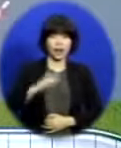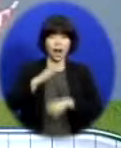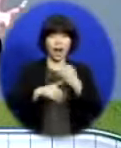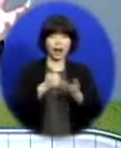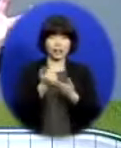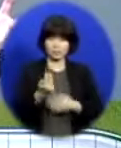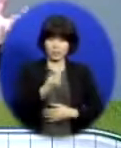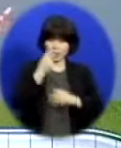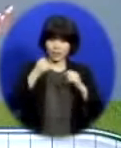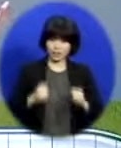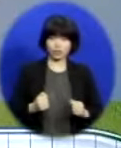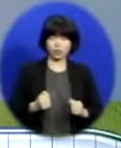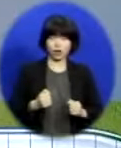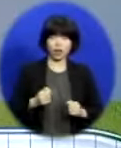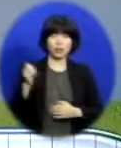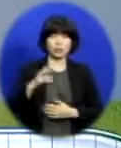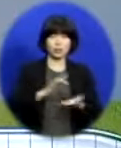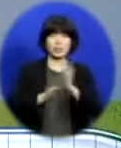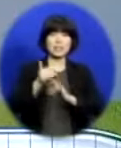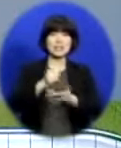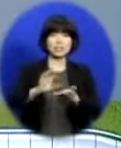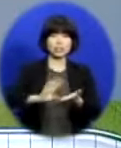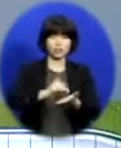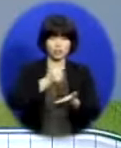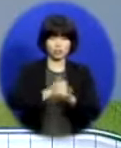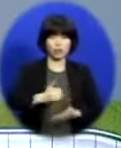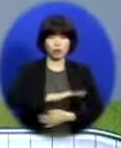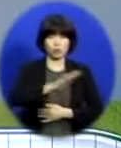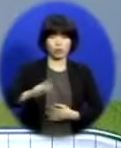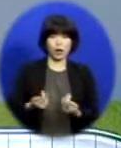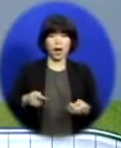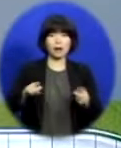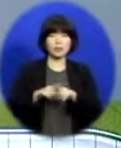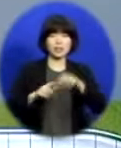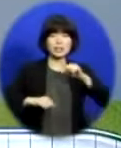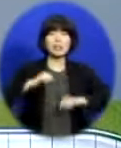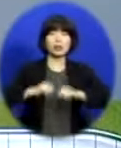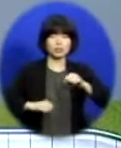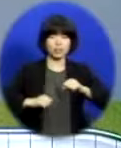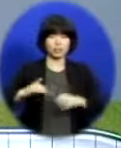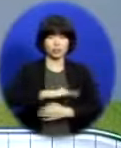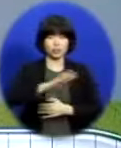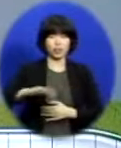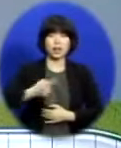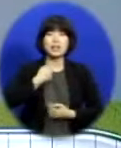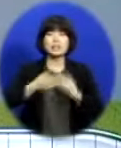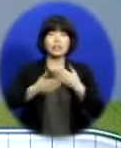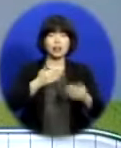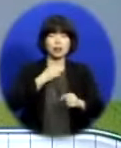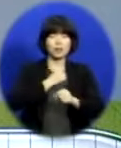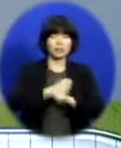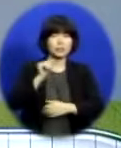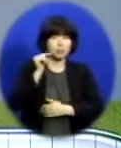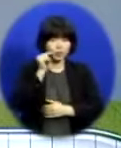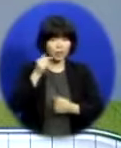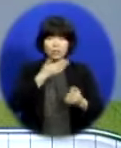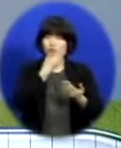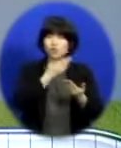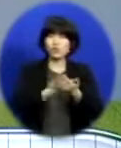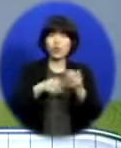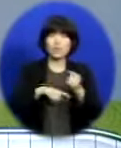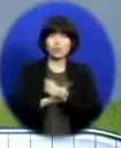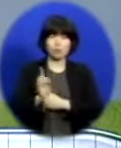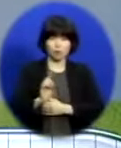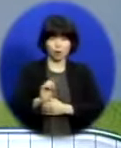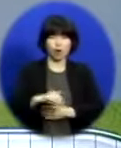살아계심과 예수 그리스도의 우리와 함께 하시는 역사를 우리가 경험하지 못하는 중요한 이유는